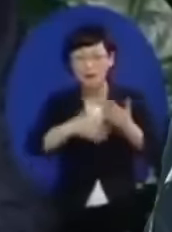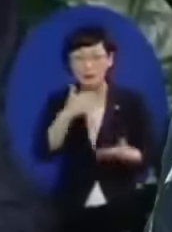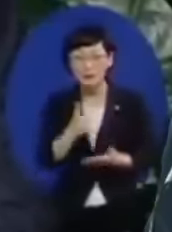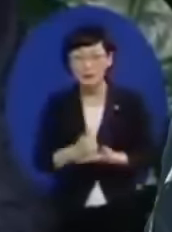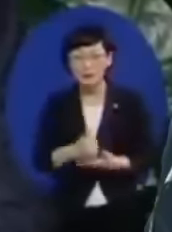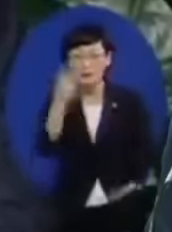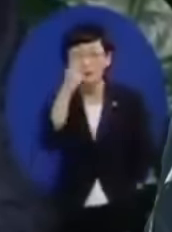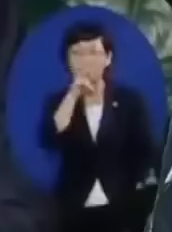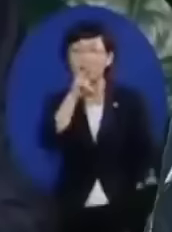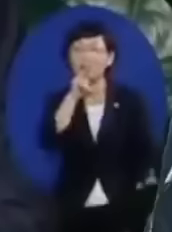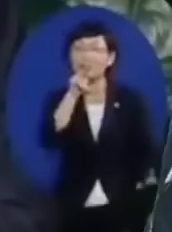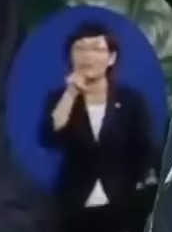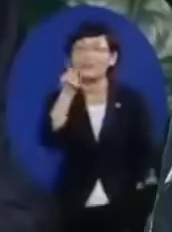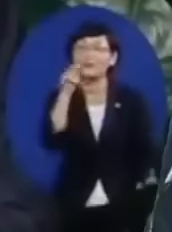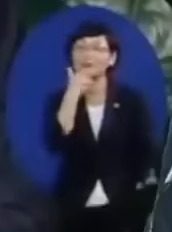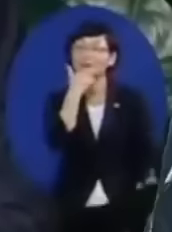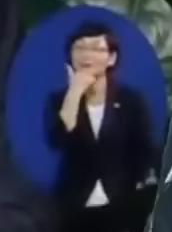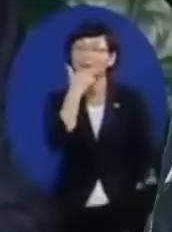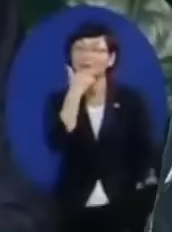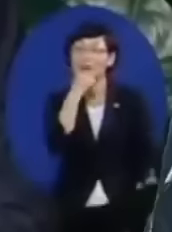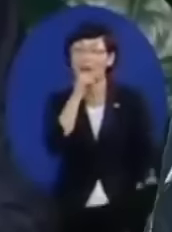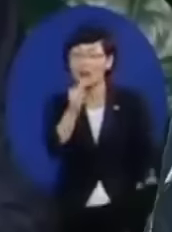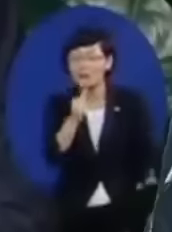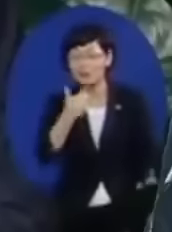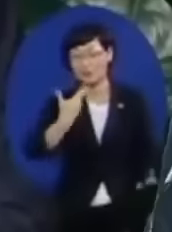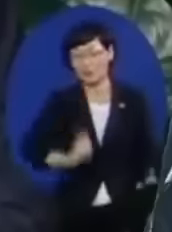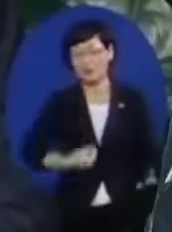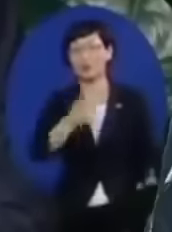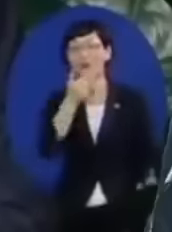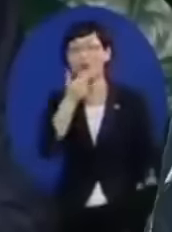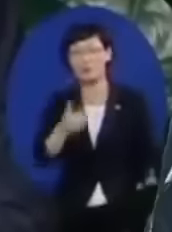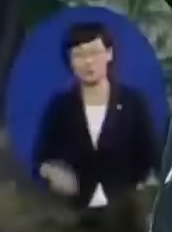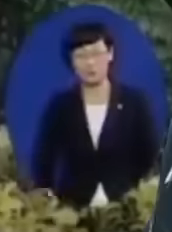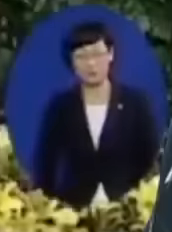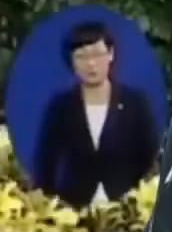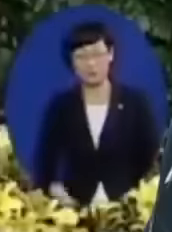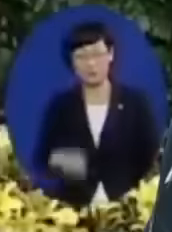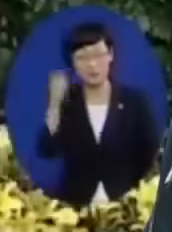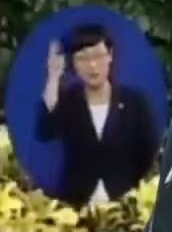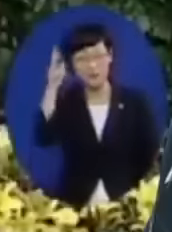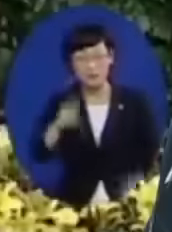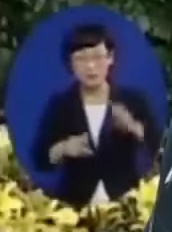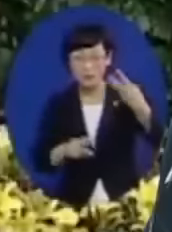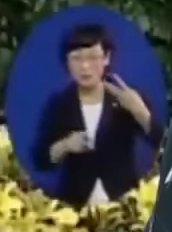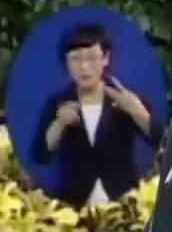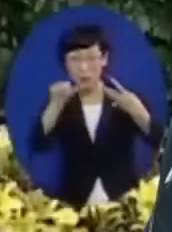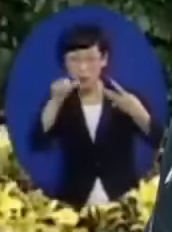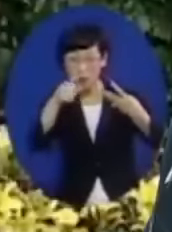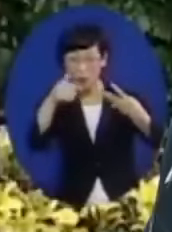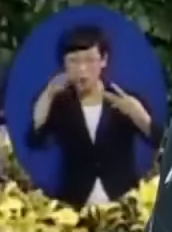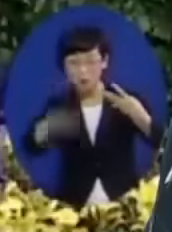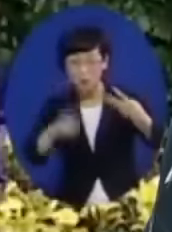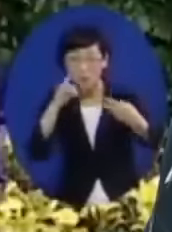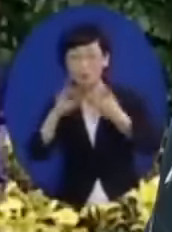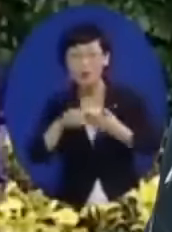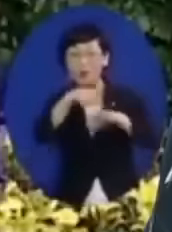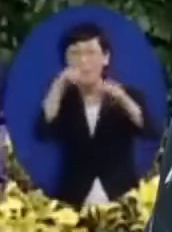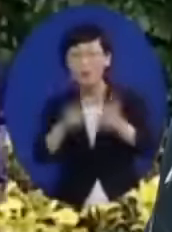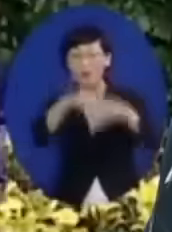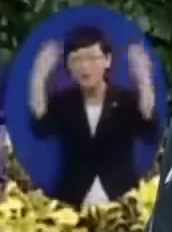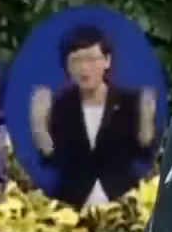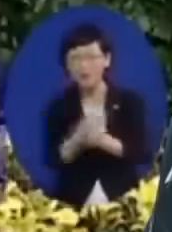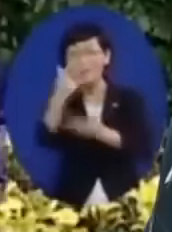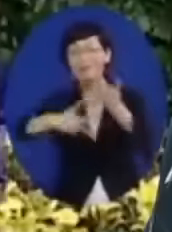하나님을 바라보고 기다리는 사람 절대 실망하지 않습니다. 잠언서 3장 5절로 6절에 너 마음을 다하여